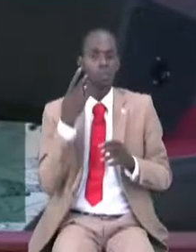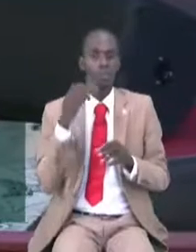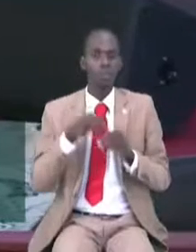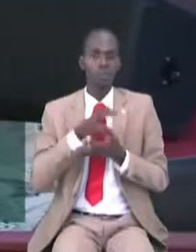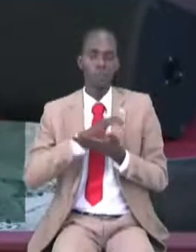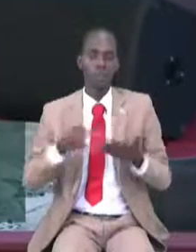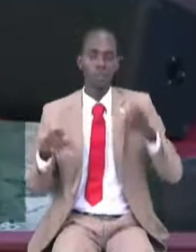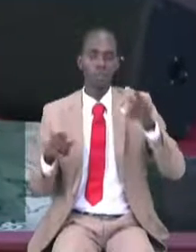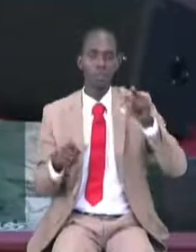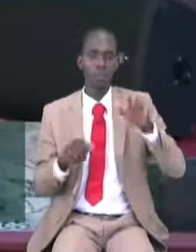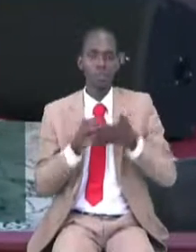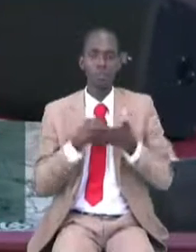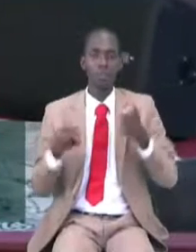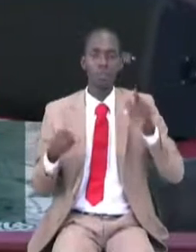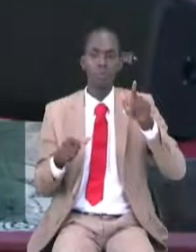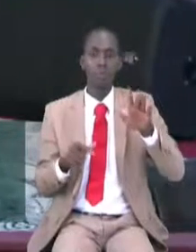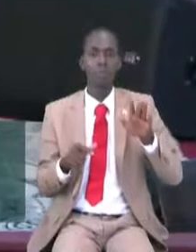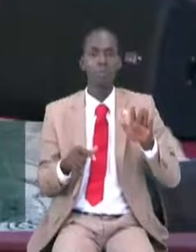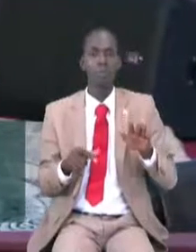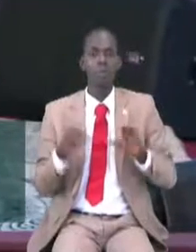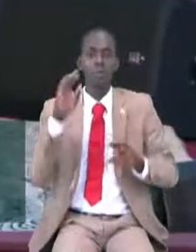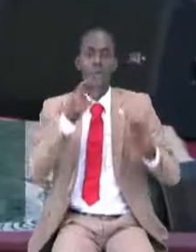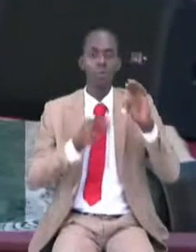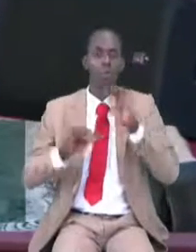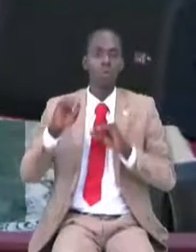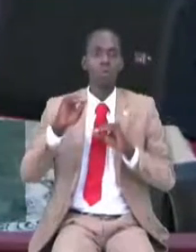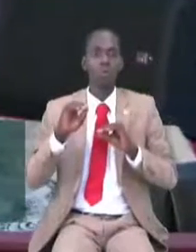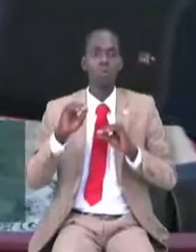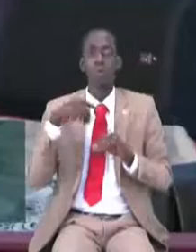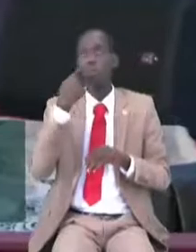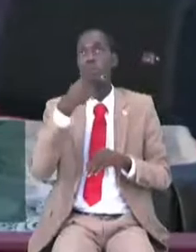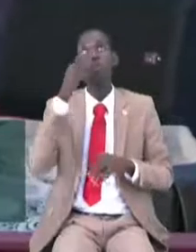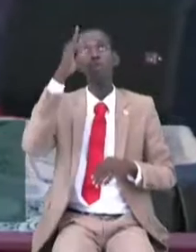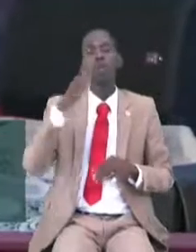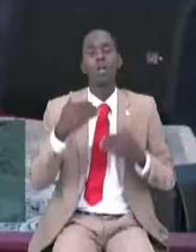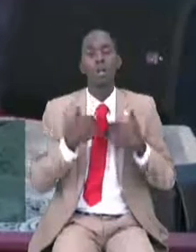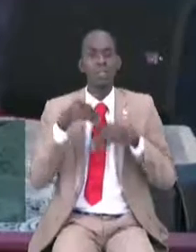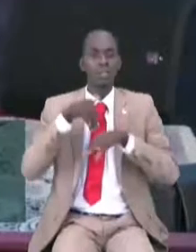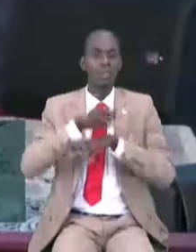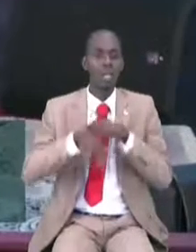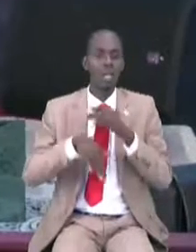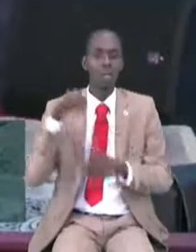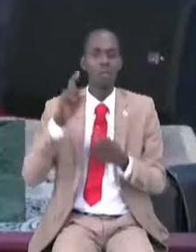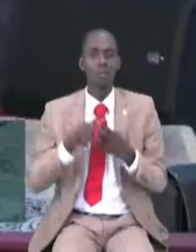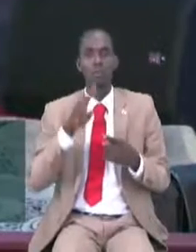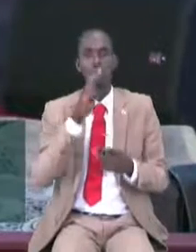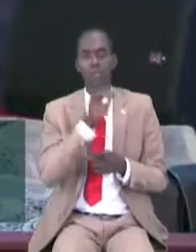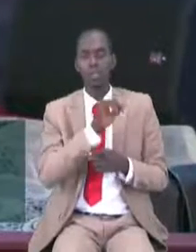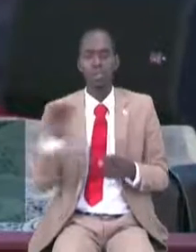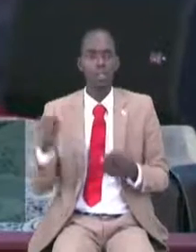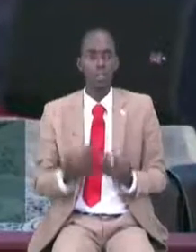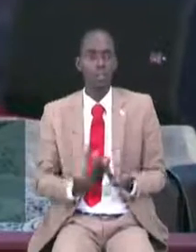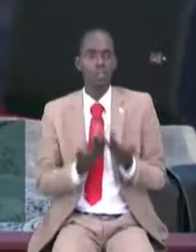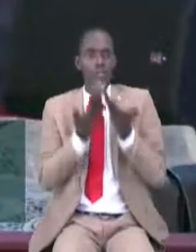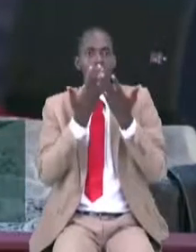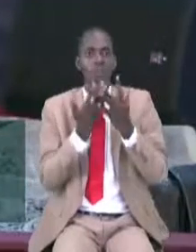destiné par son sang à être pour ceux qui croiraient victime propitiatoire, afin de